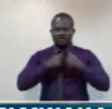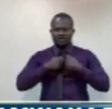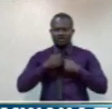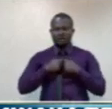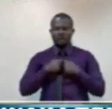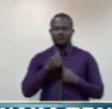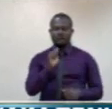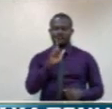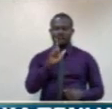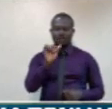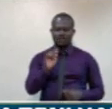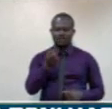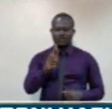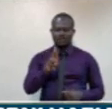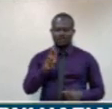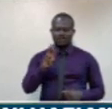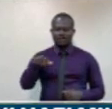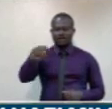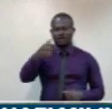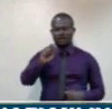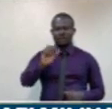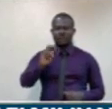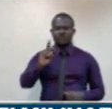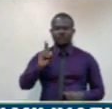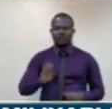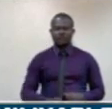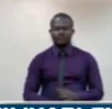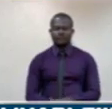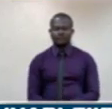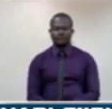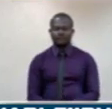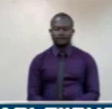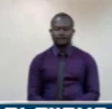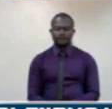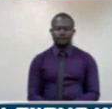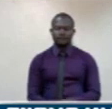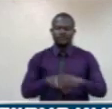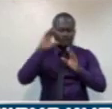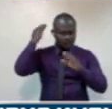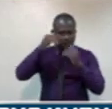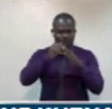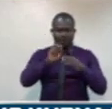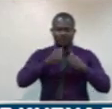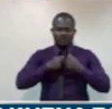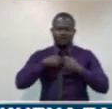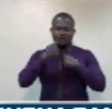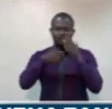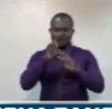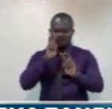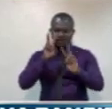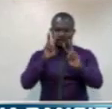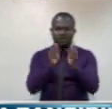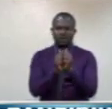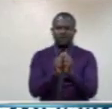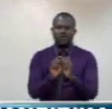Ari Muhirwa, Televiziyo y'u Rwanda, i Gatonde mu karere ka Gakenke. Amakuru ya televiziyo Rwanda mukomeje gukurikira